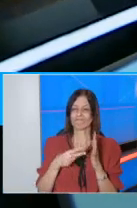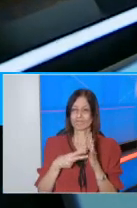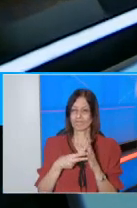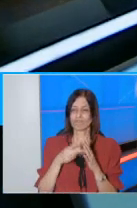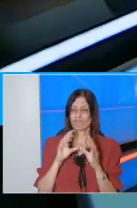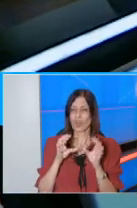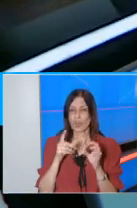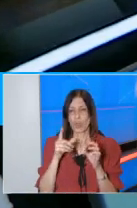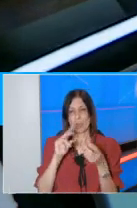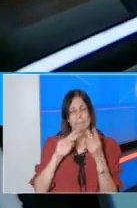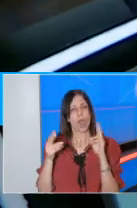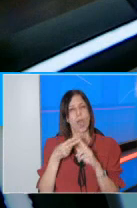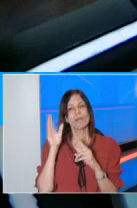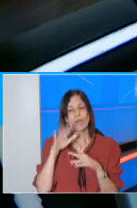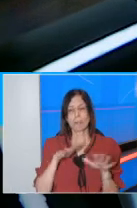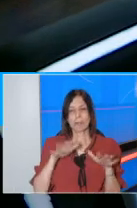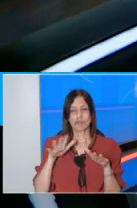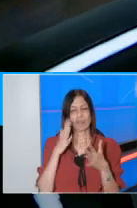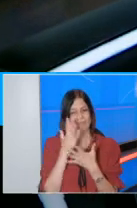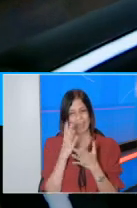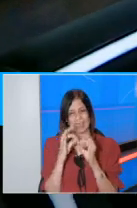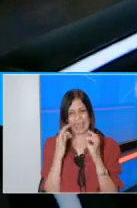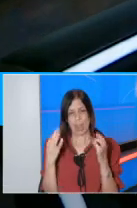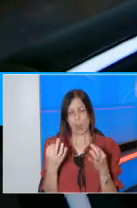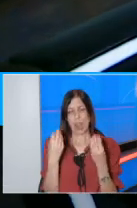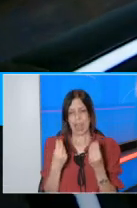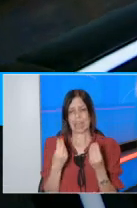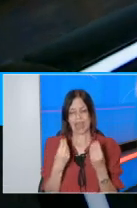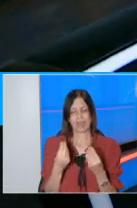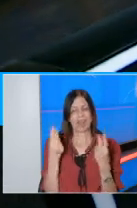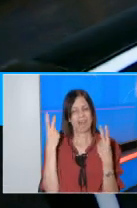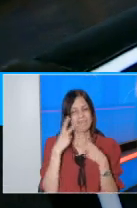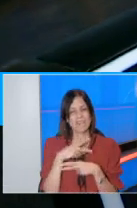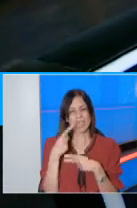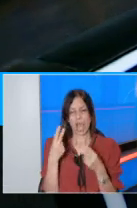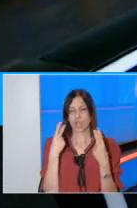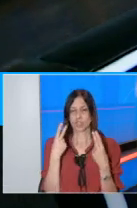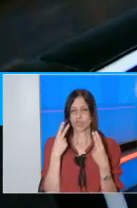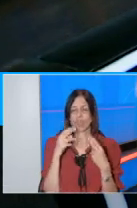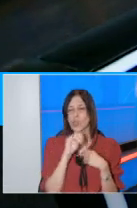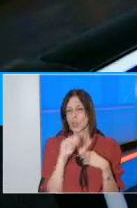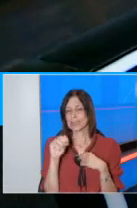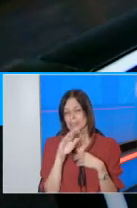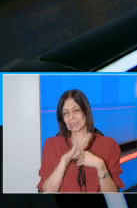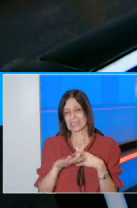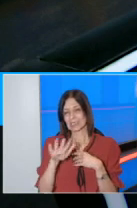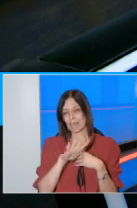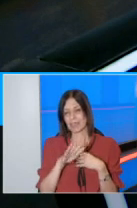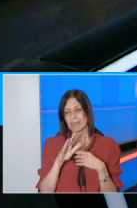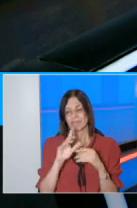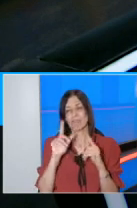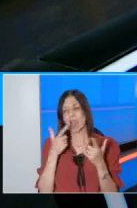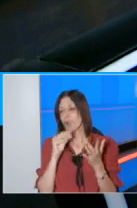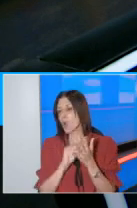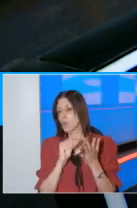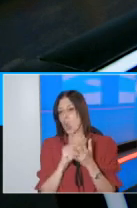למרות שהממשלות כבר התחילו קצת לאט יותר להפנים את חשיבות הנושאים הסביבתיים. למה אנחנו עוד לא שם?